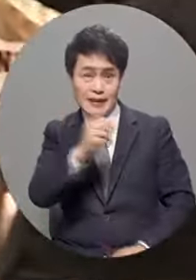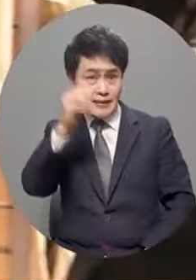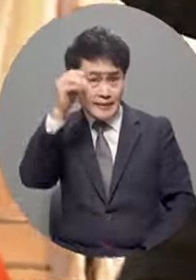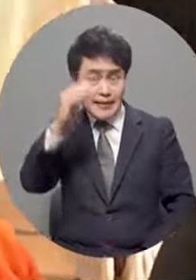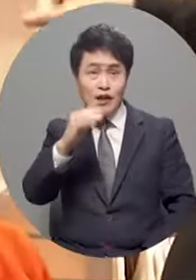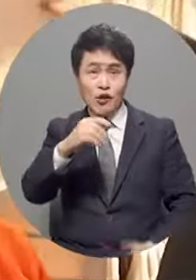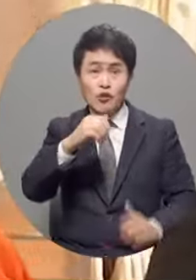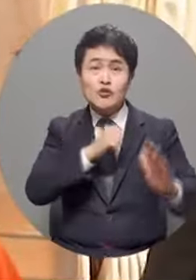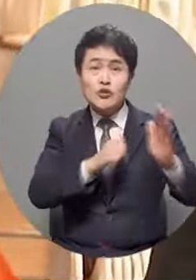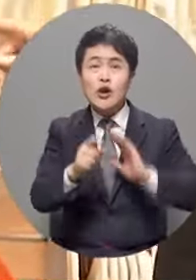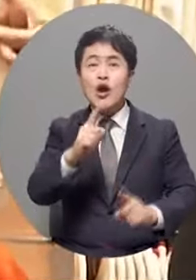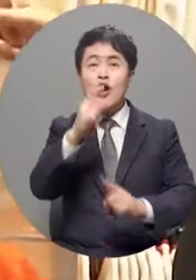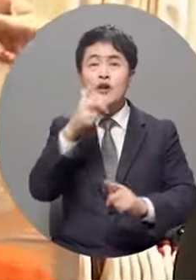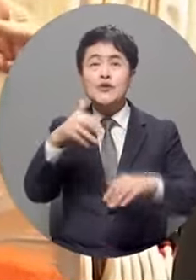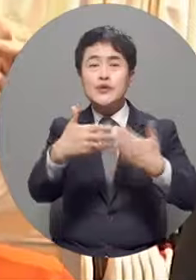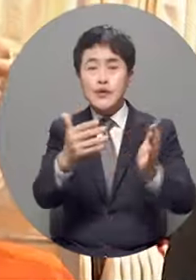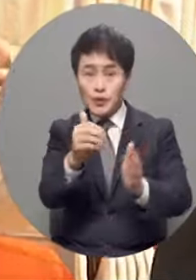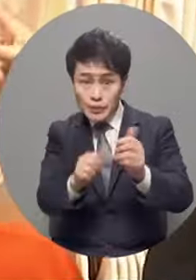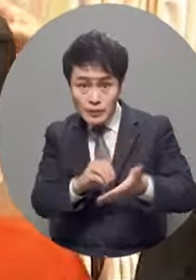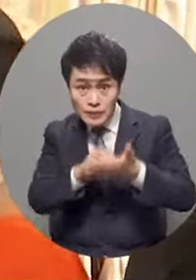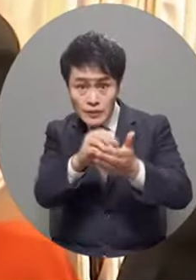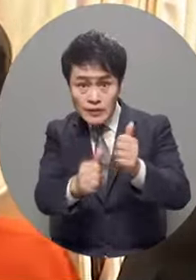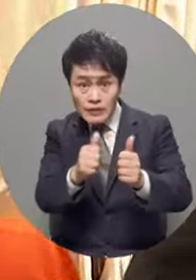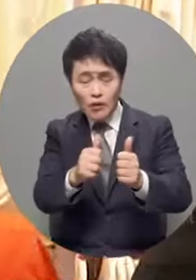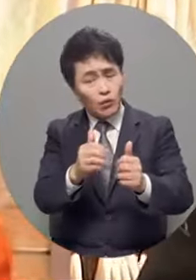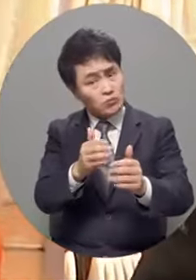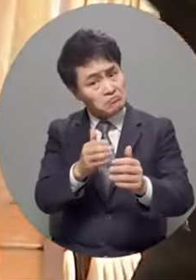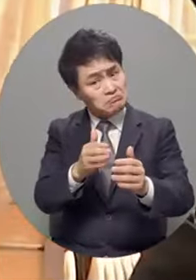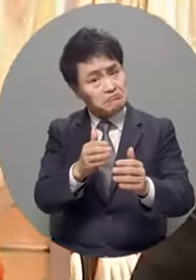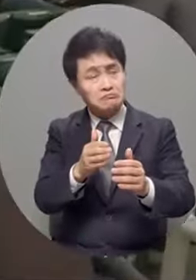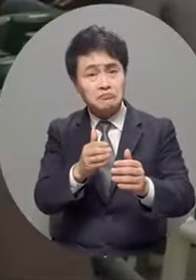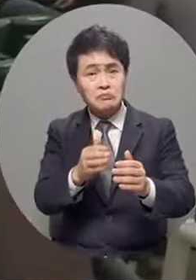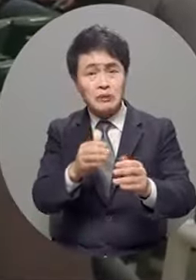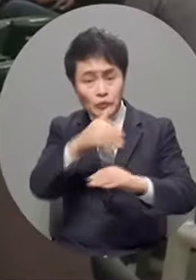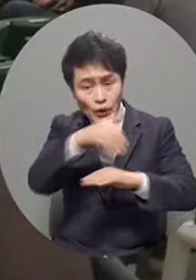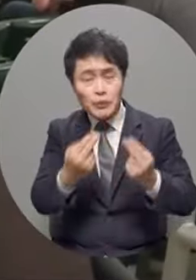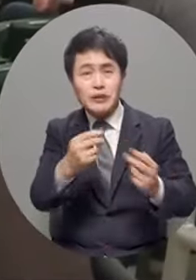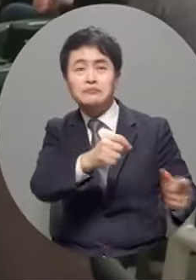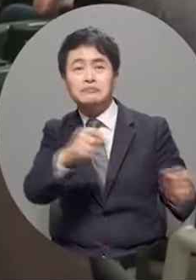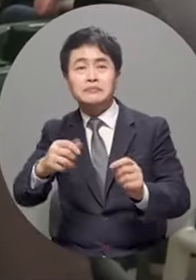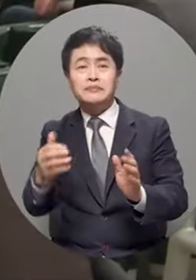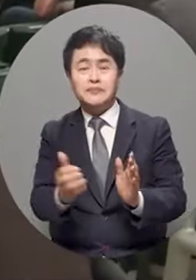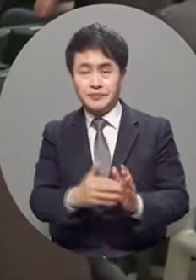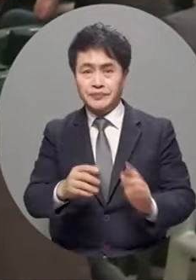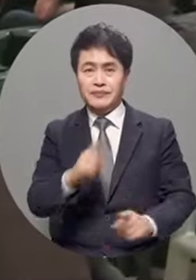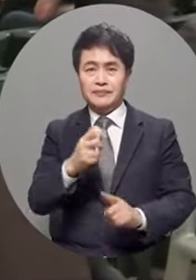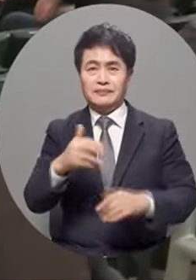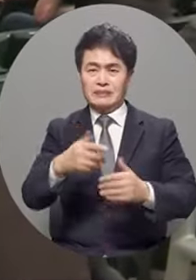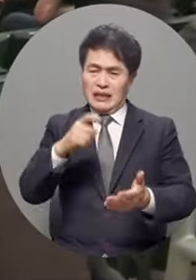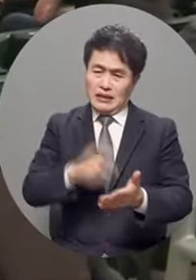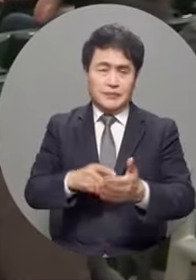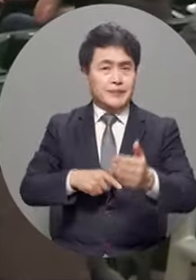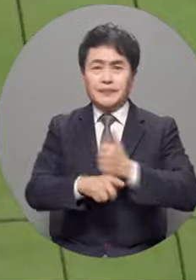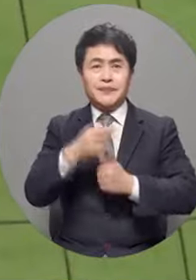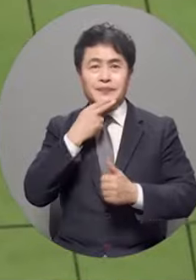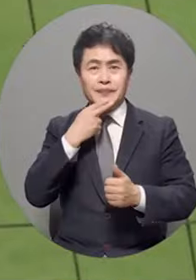중 한 명인 이정우의 데뷔전은 예정보다 늦어질 전망입니다. 이정우 역시 급할 이유는